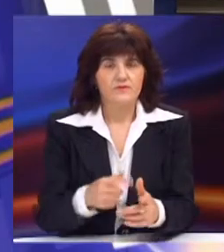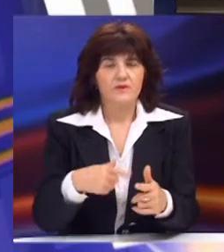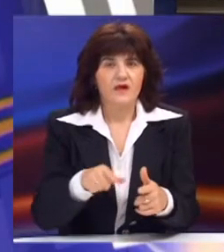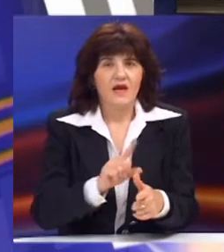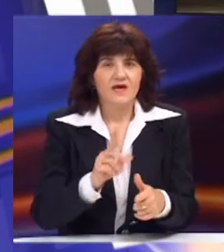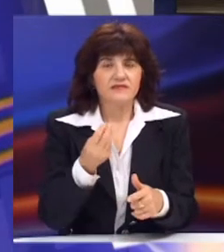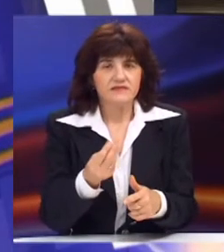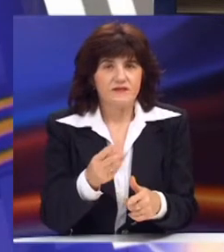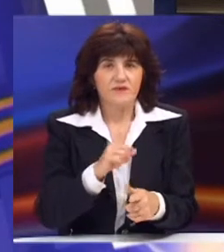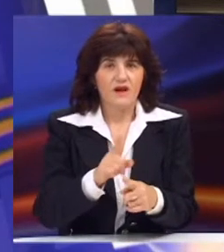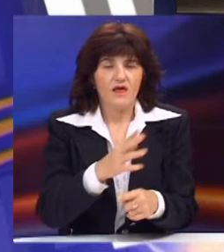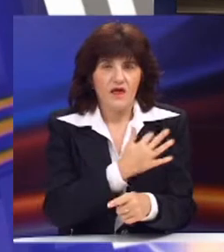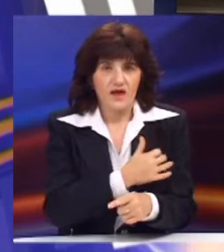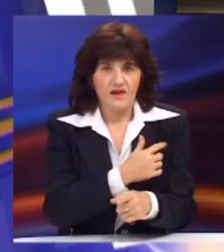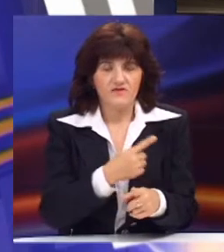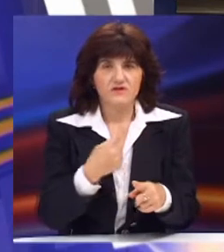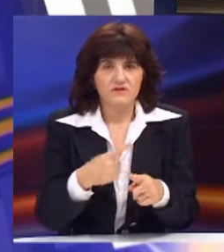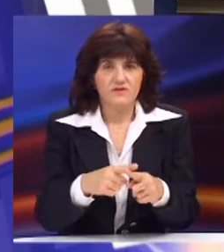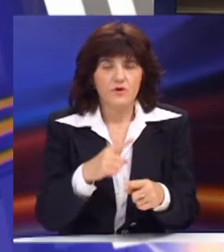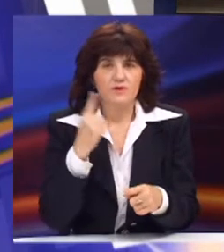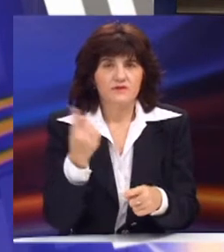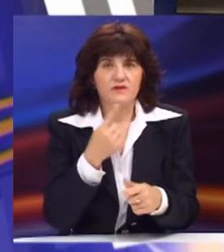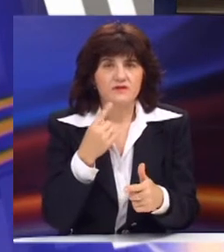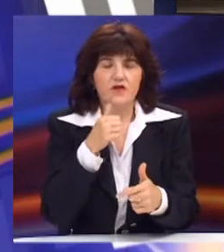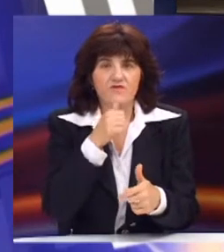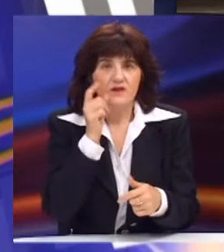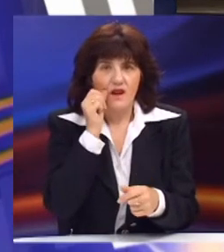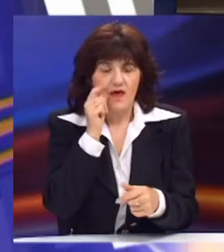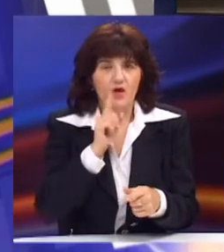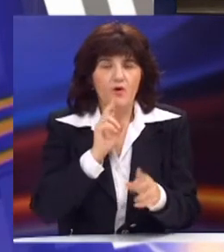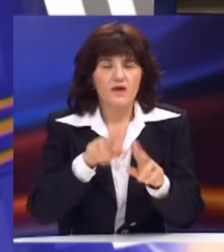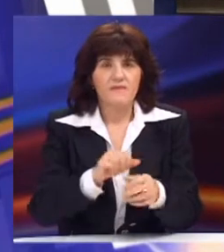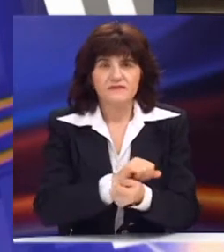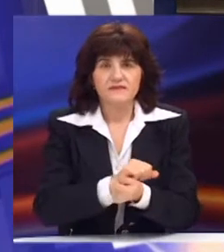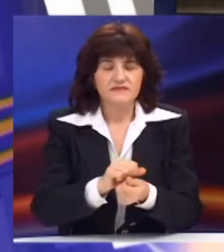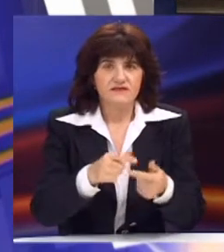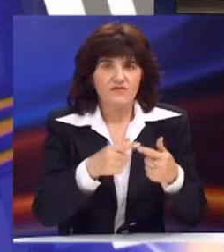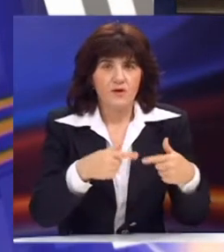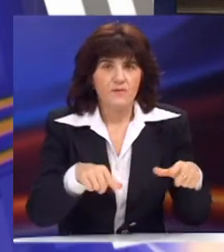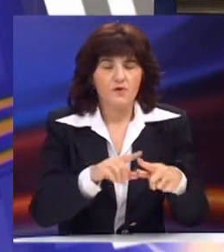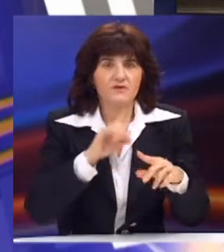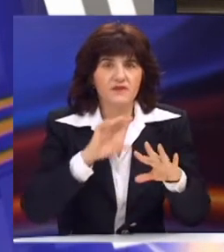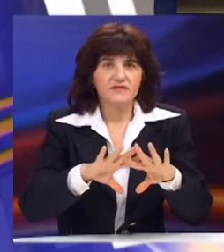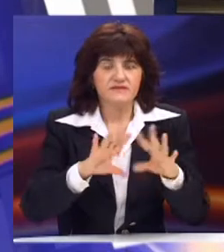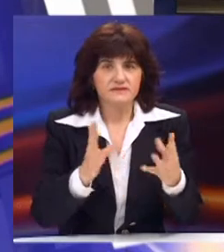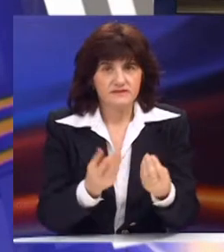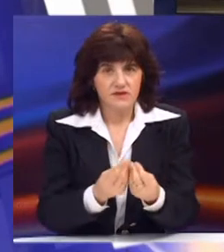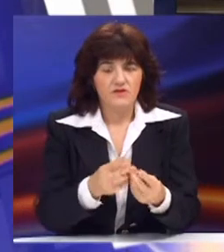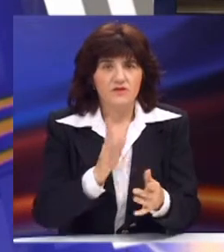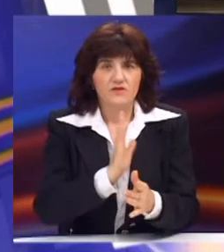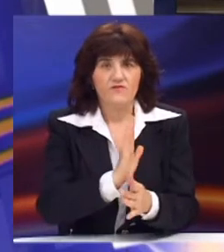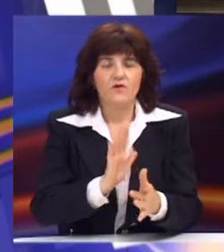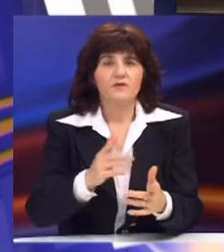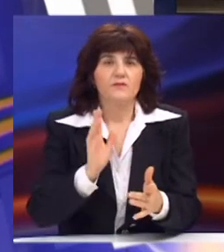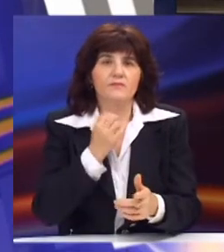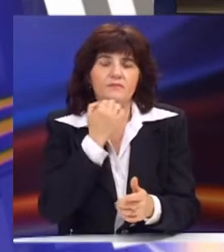Niste ni Srbi, ni Hrvati, već autentična slovenska narodnost koja ima sve atribute posebnosti i jedinstvenosti,